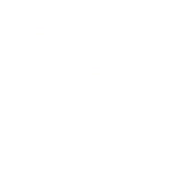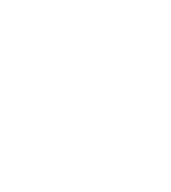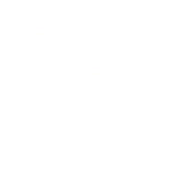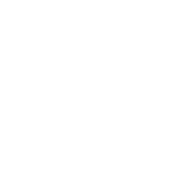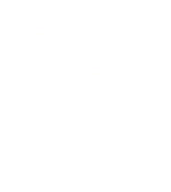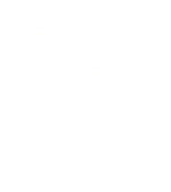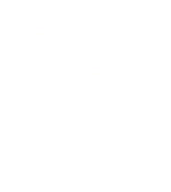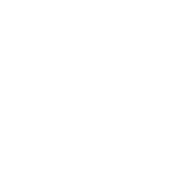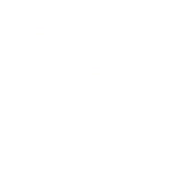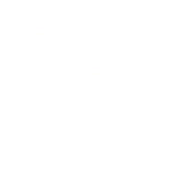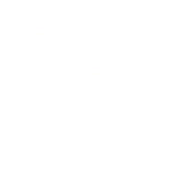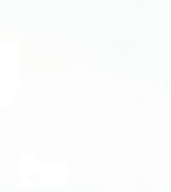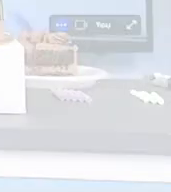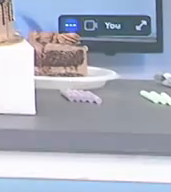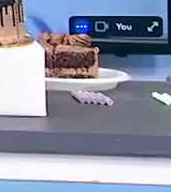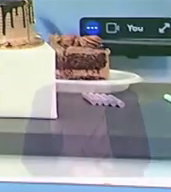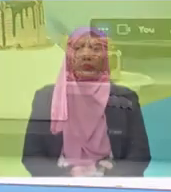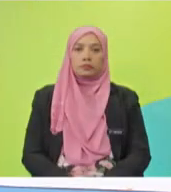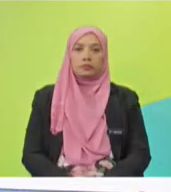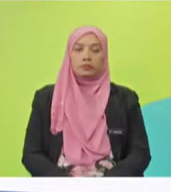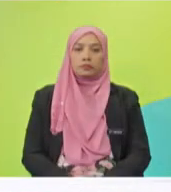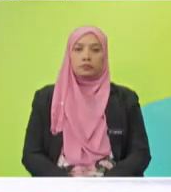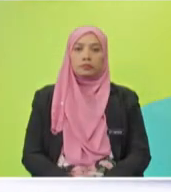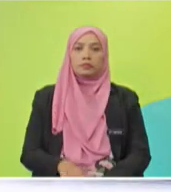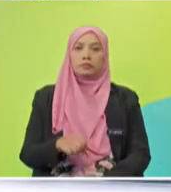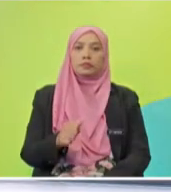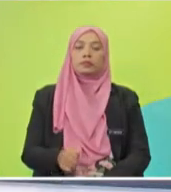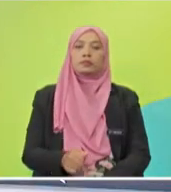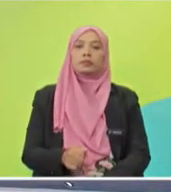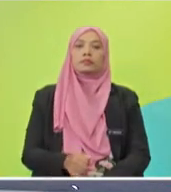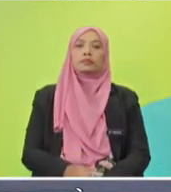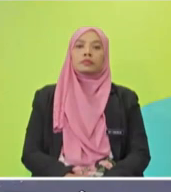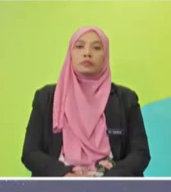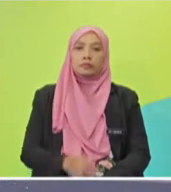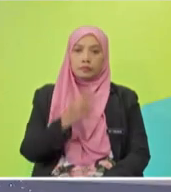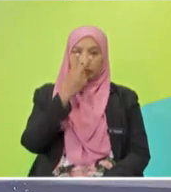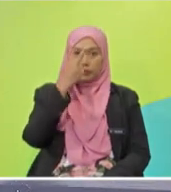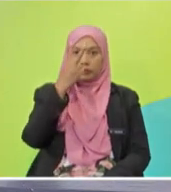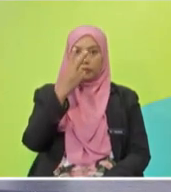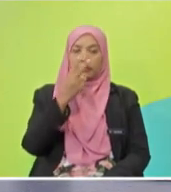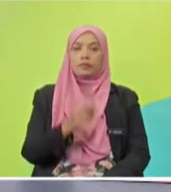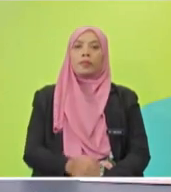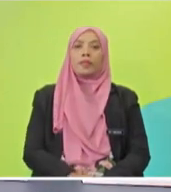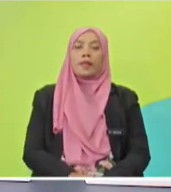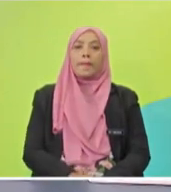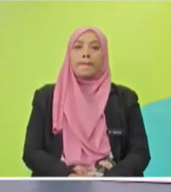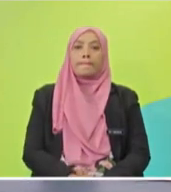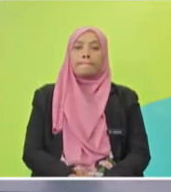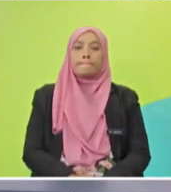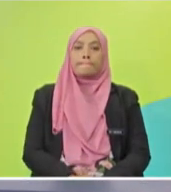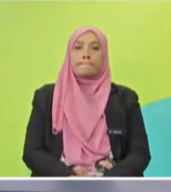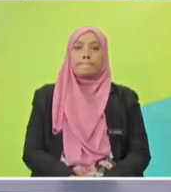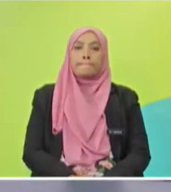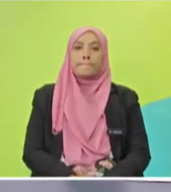TV KPM. Anda sedang menonton slot Menengah Rendah di Didik TV KPM bersama dengan saya Sean Steven dan juga